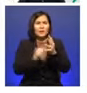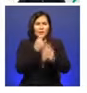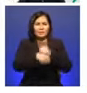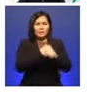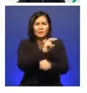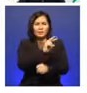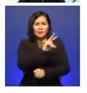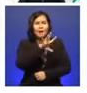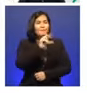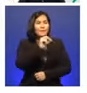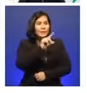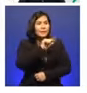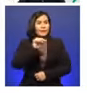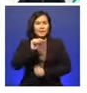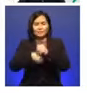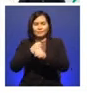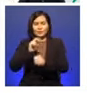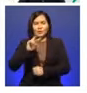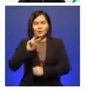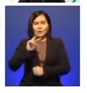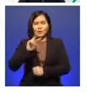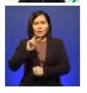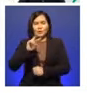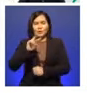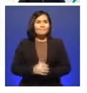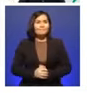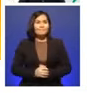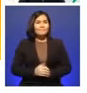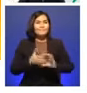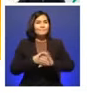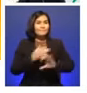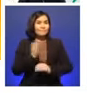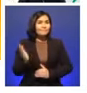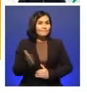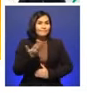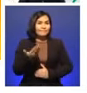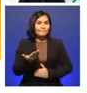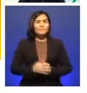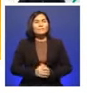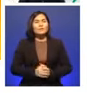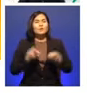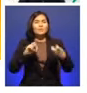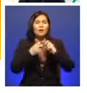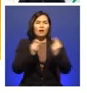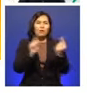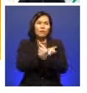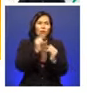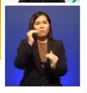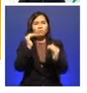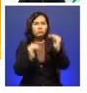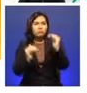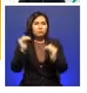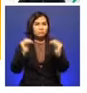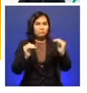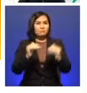2531จนถึง2563นะครับสไลด์ถัดไปนะครับสถานการณ์ความเหลื่อมล้ำที่เกิดขึ้นนะฮะก็อย่าง